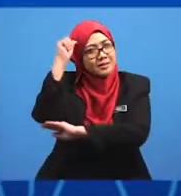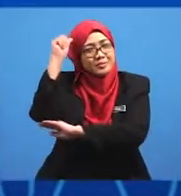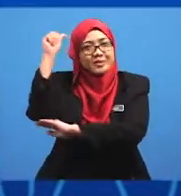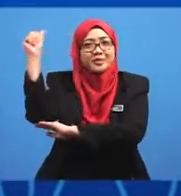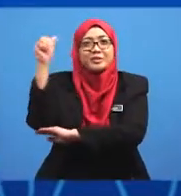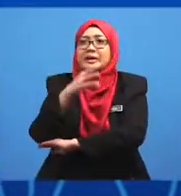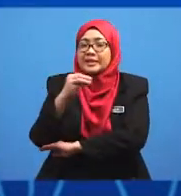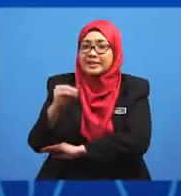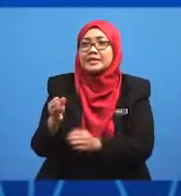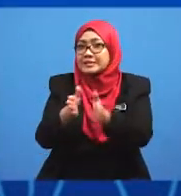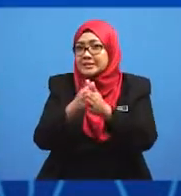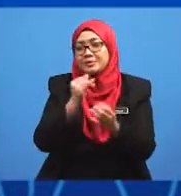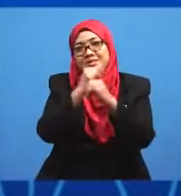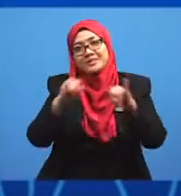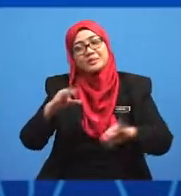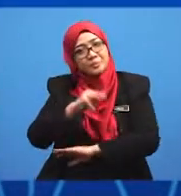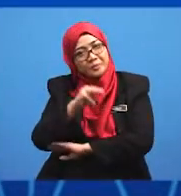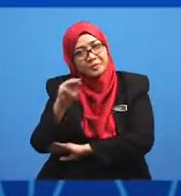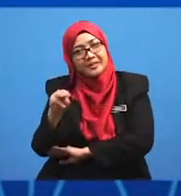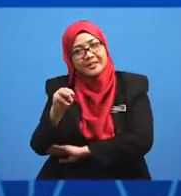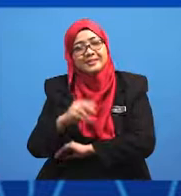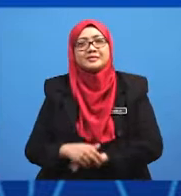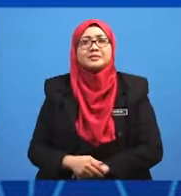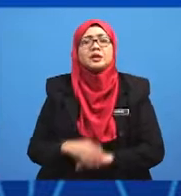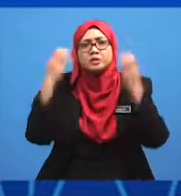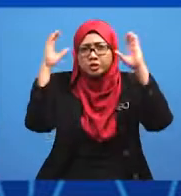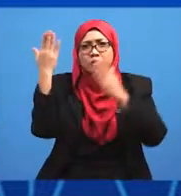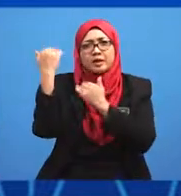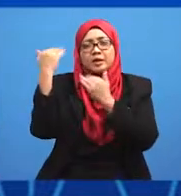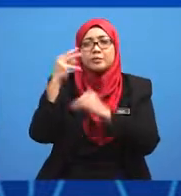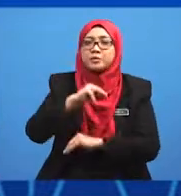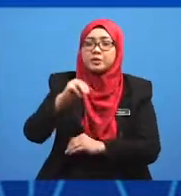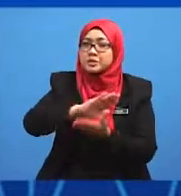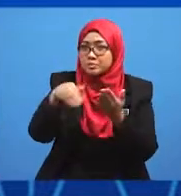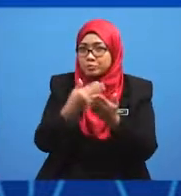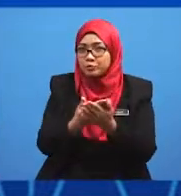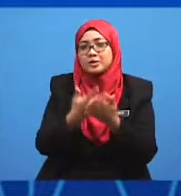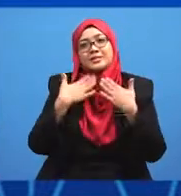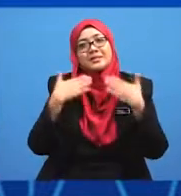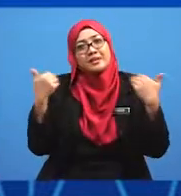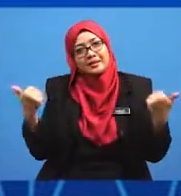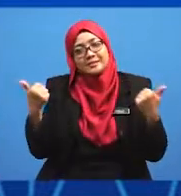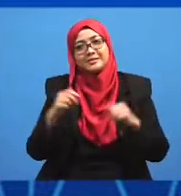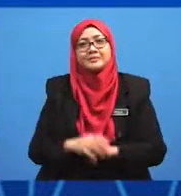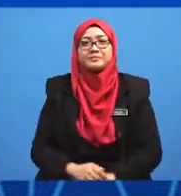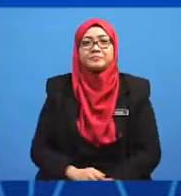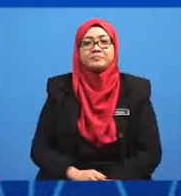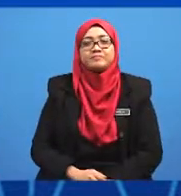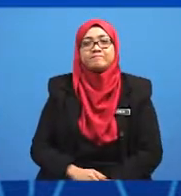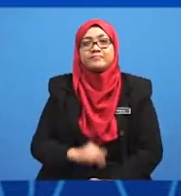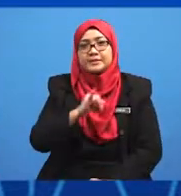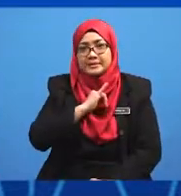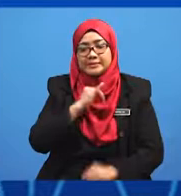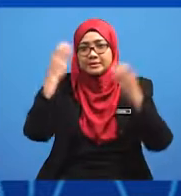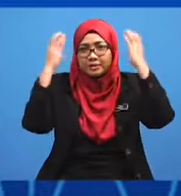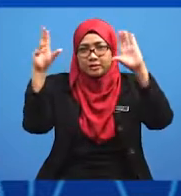Assalamualaikum dan salam sejahtera murid-murid. Cikgu harap murid-murid semua sihat dan sentiasa bersemangat. Saya, Cikgu